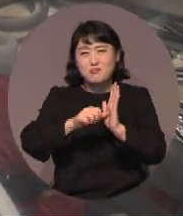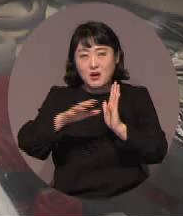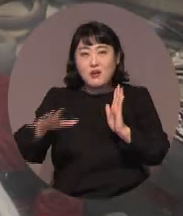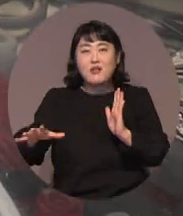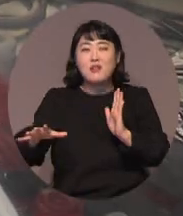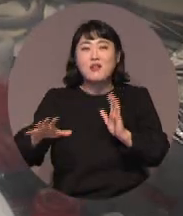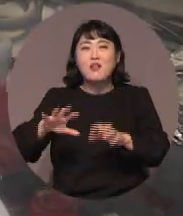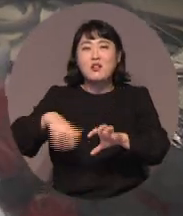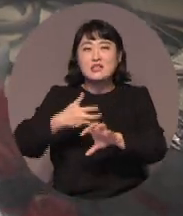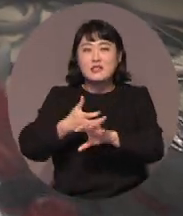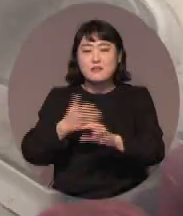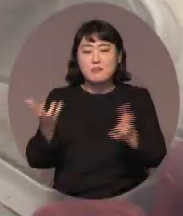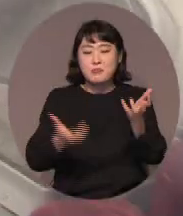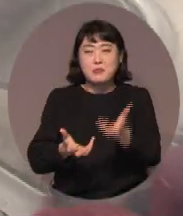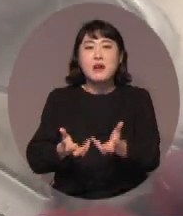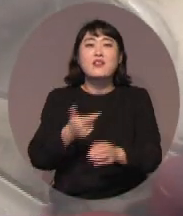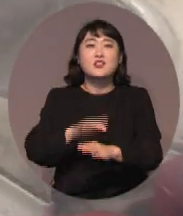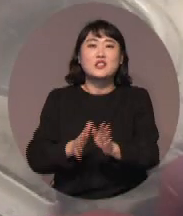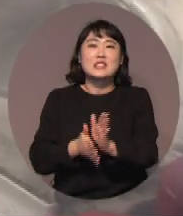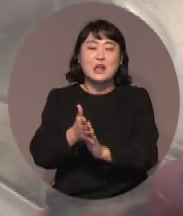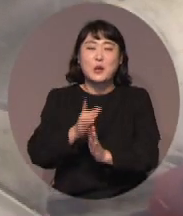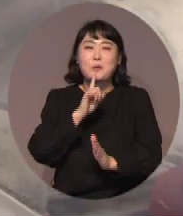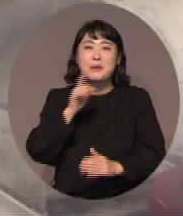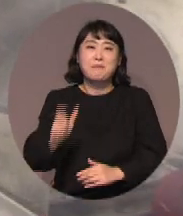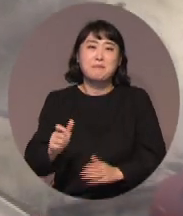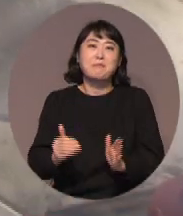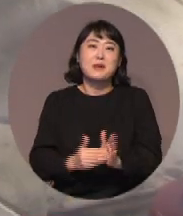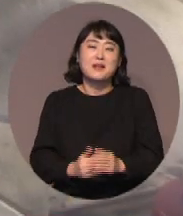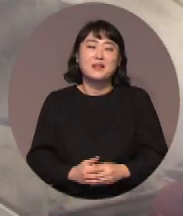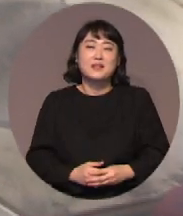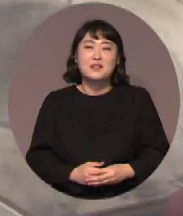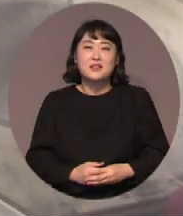손꼽히는 혁신 클러스터임을 보여준다고 강조했습니다